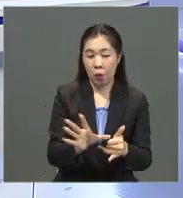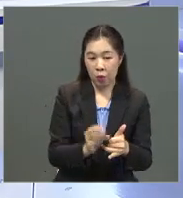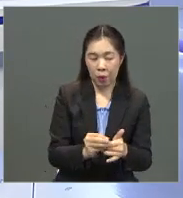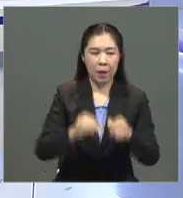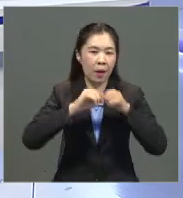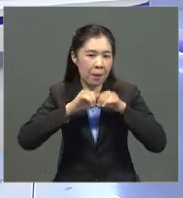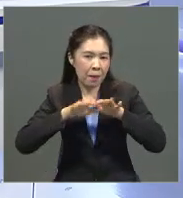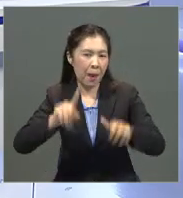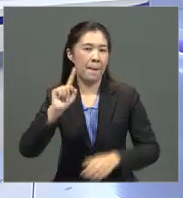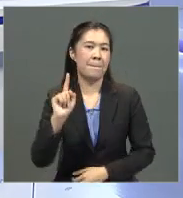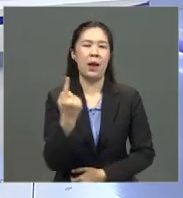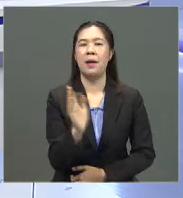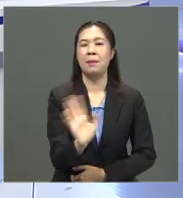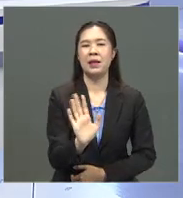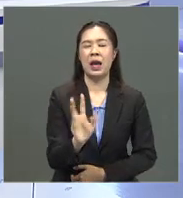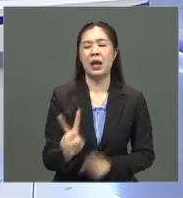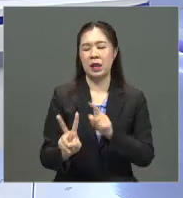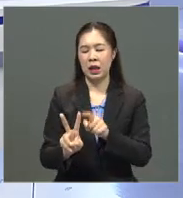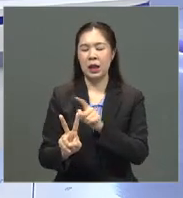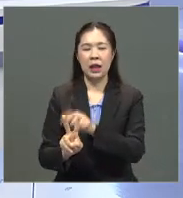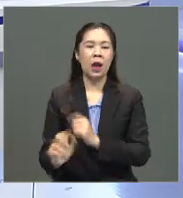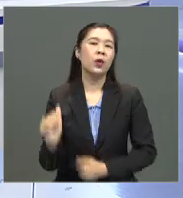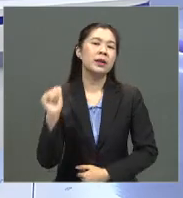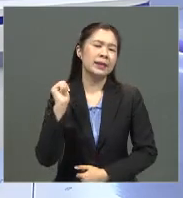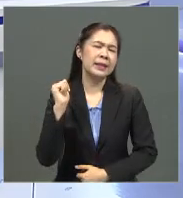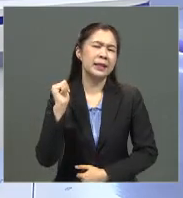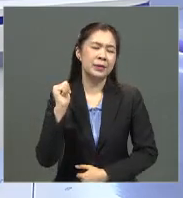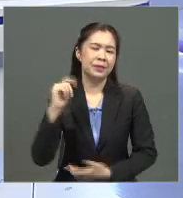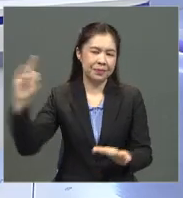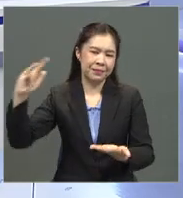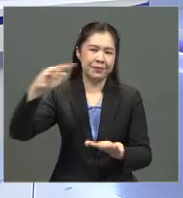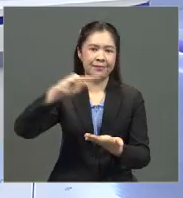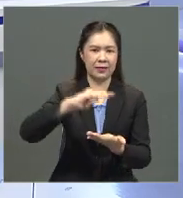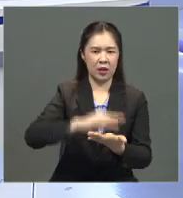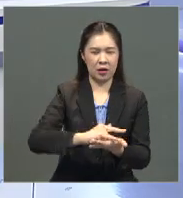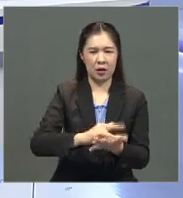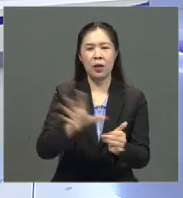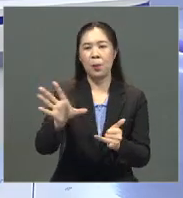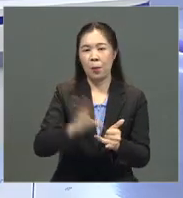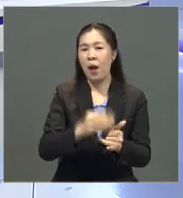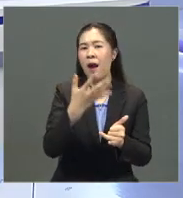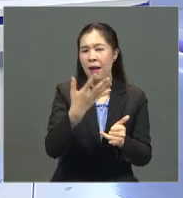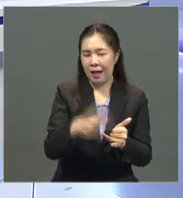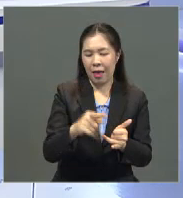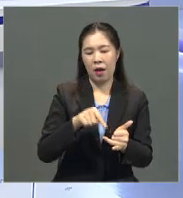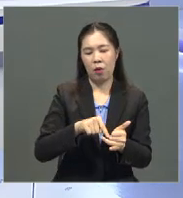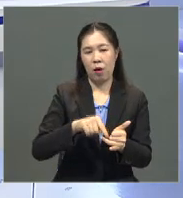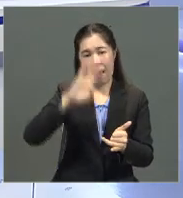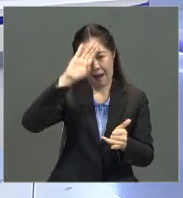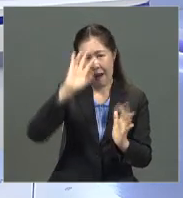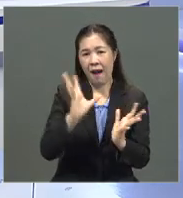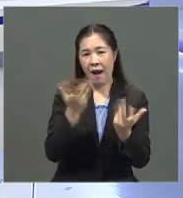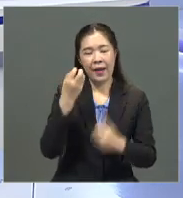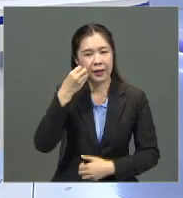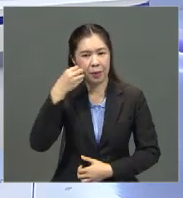ระบาดใหม่แต่เป็นคนที่เป็นผู้ป่วยเดิมที่เดินทางมาจากต่างประเทศและเคยมีอาการต่างๆแล้วตรวจพบเชื้อรักษาหาย